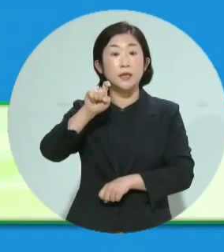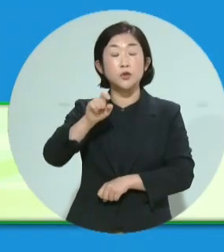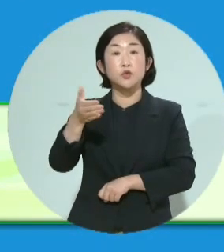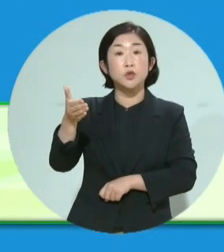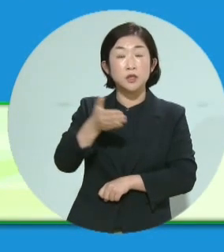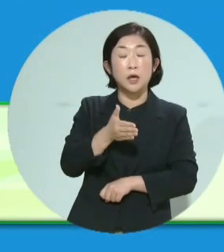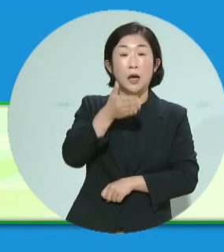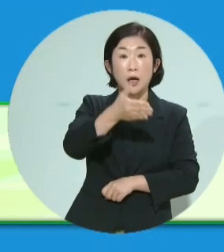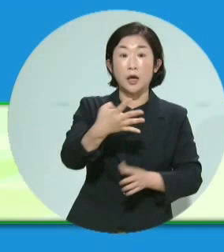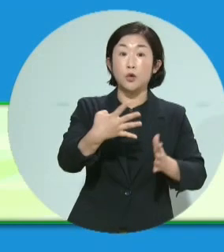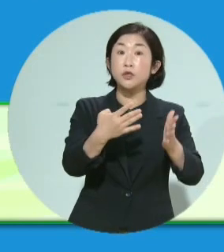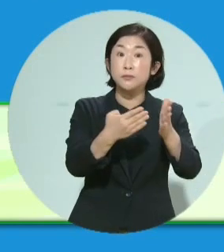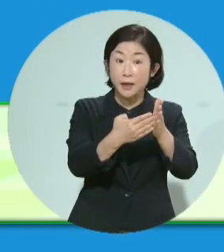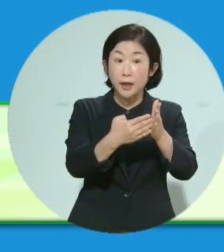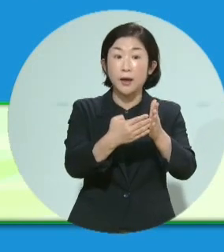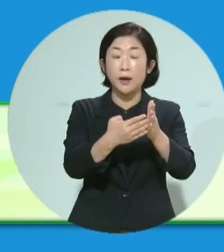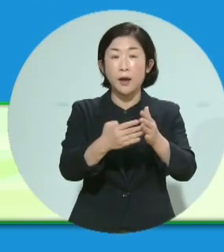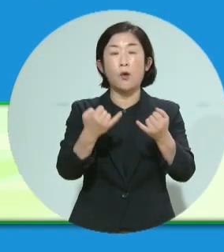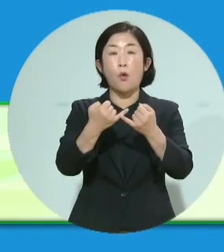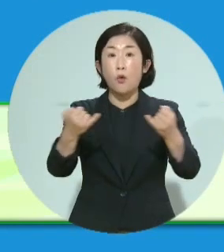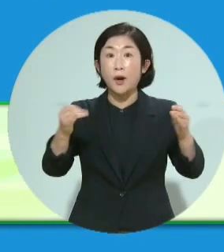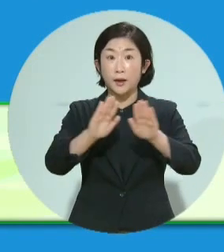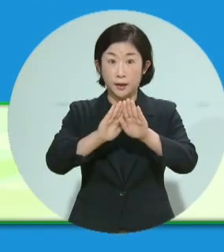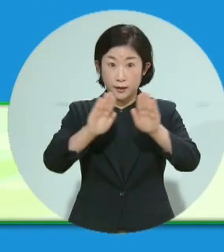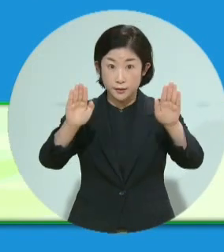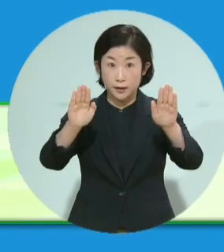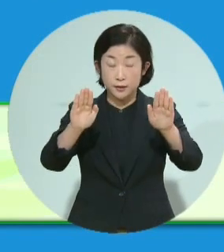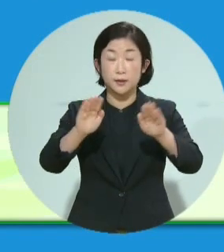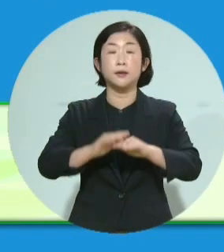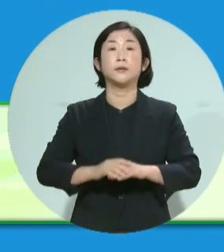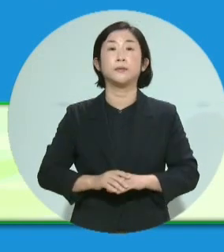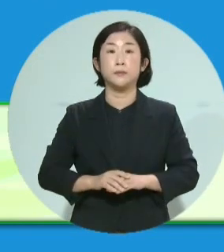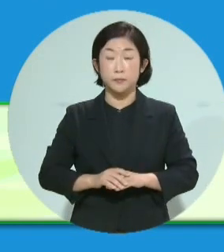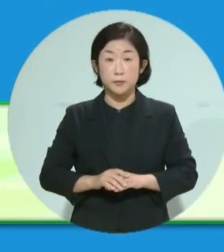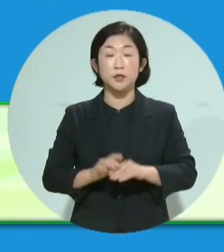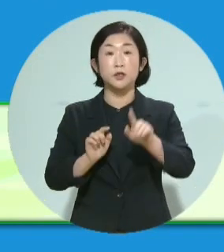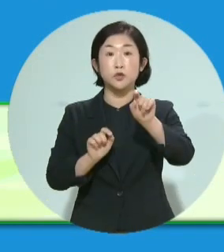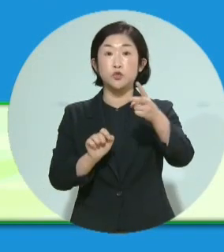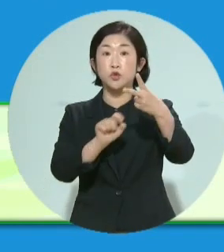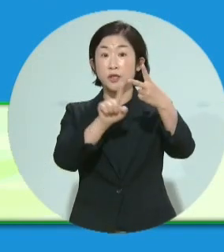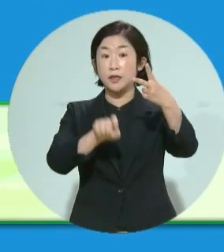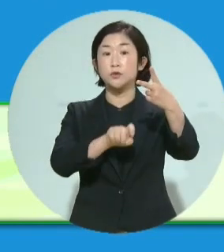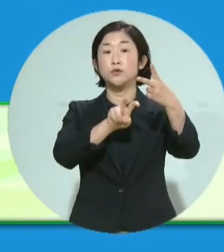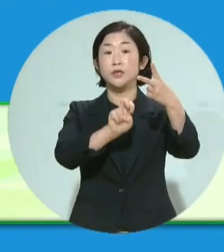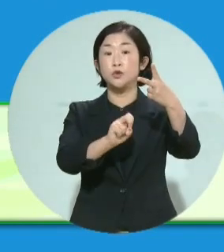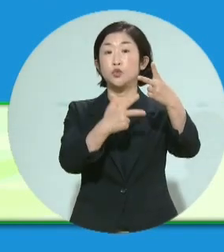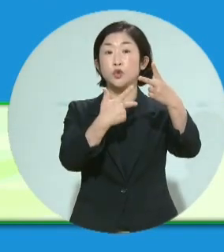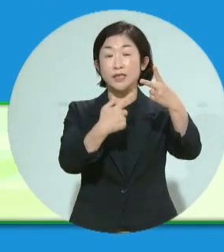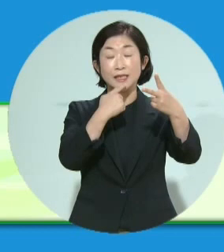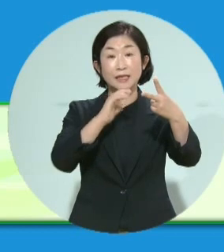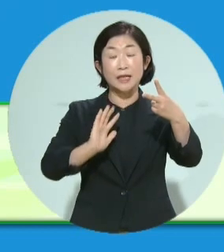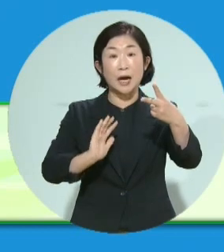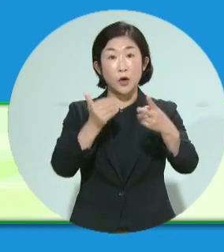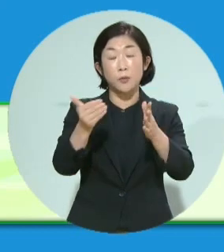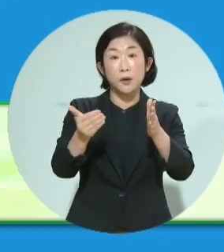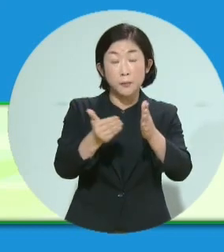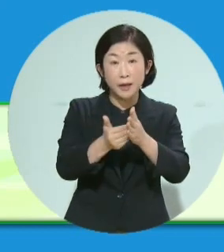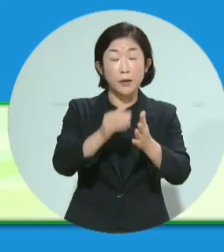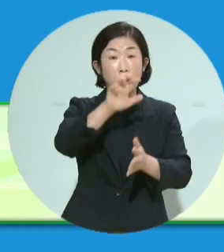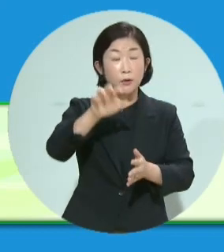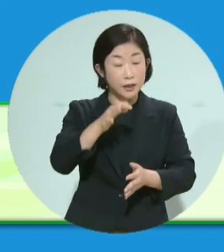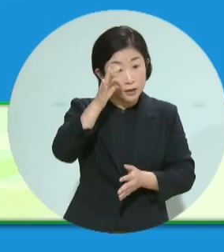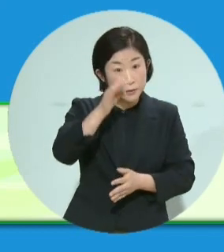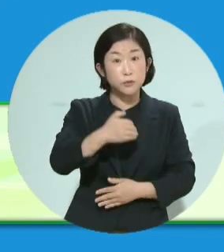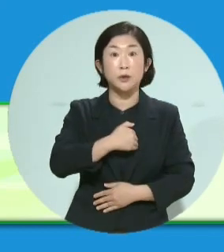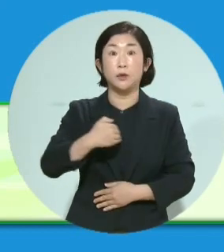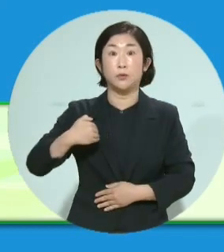から午後4時までオンラインで開催され、来月27日火曜日まではアーカイブ配信されます